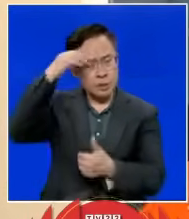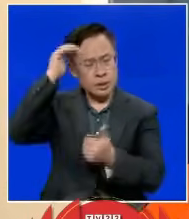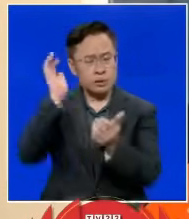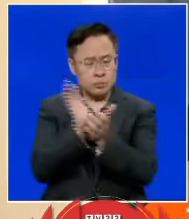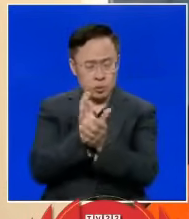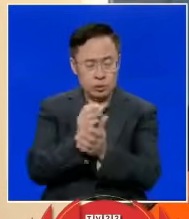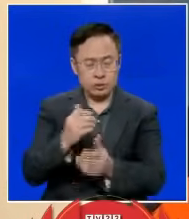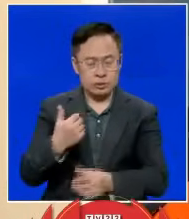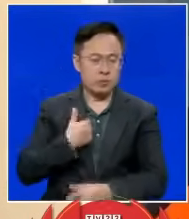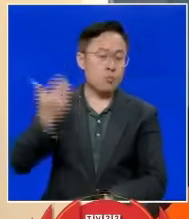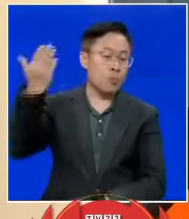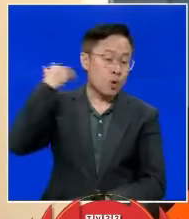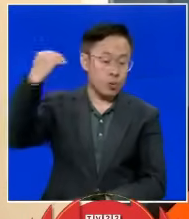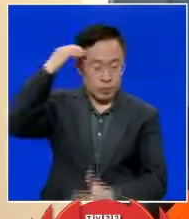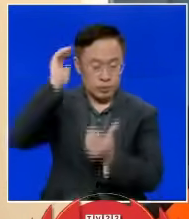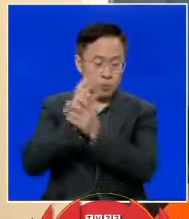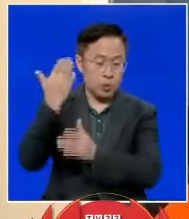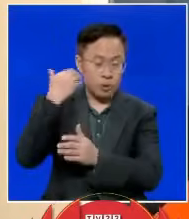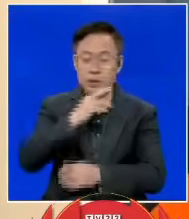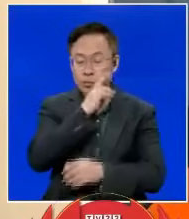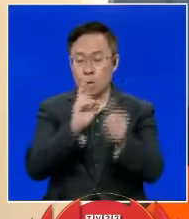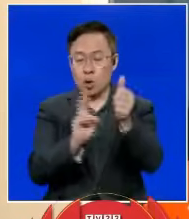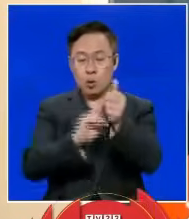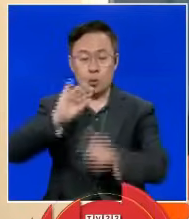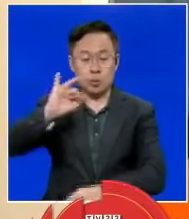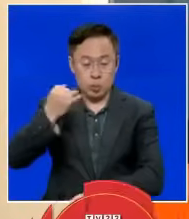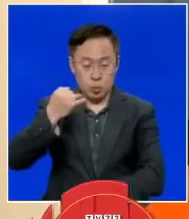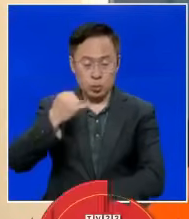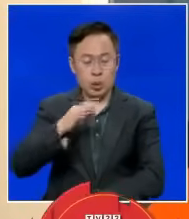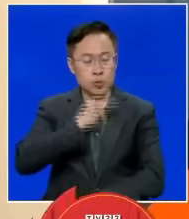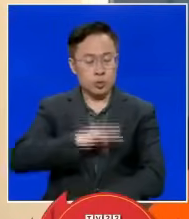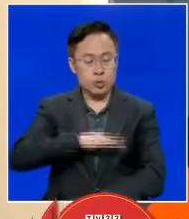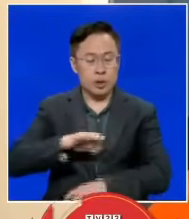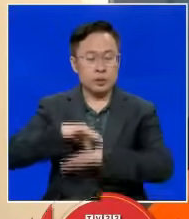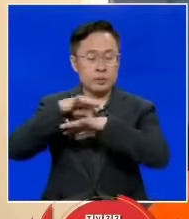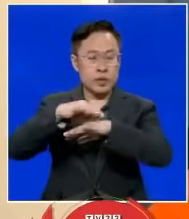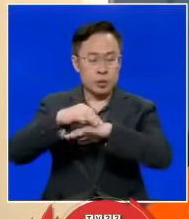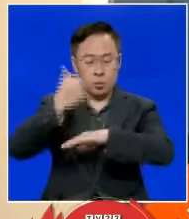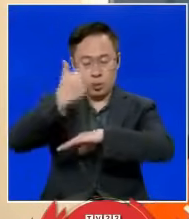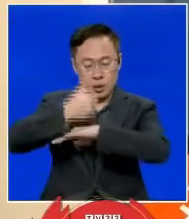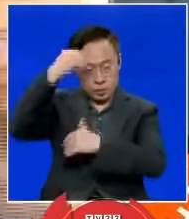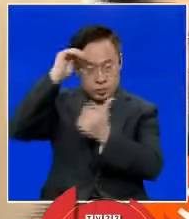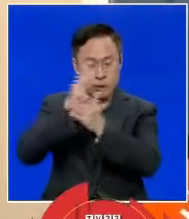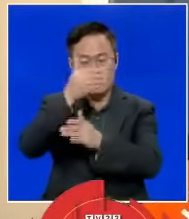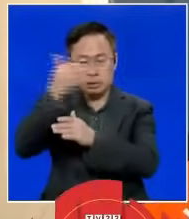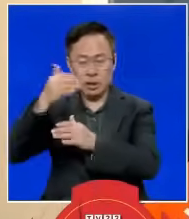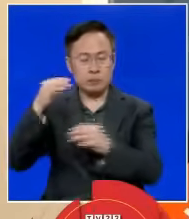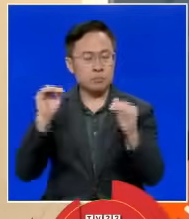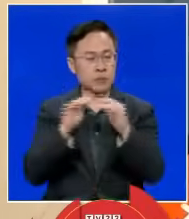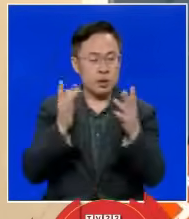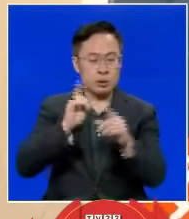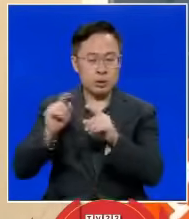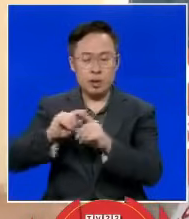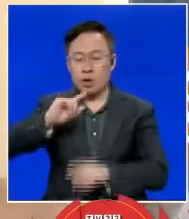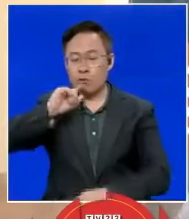ให้ความเห็นว่าถ้าเกิดว่าบิ๊กโจ๊กไม่พอใจการแต่งตั้งผบ.ตร.ให้ไปร้องปปช.คุณพิชิตเห็นบอกว่